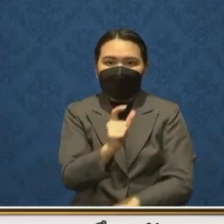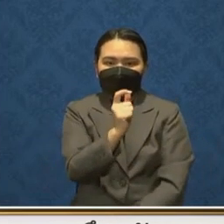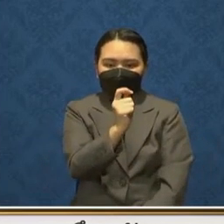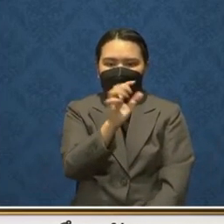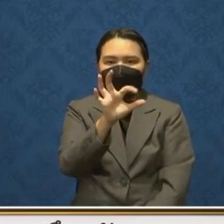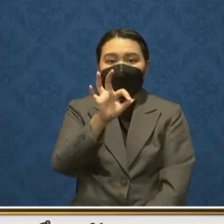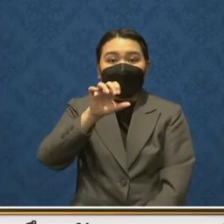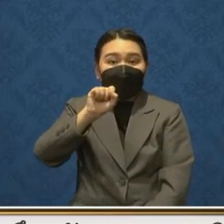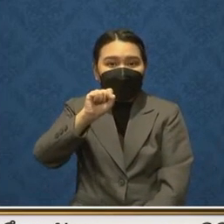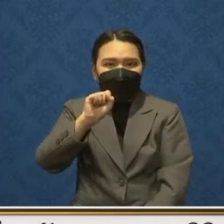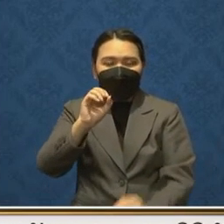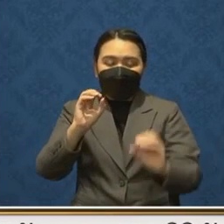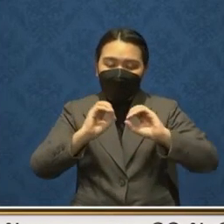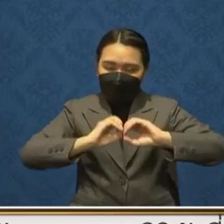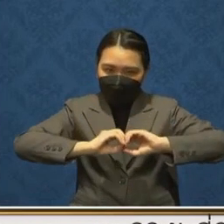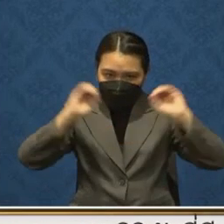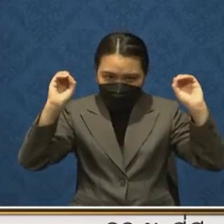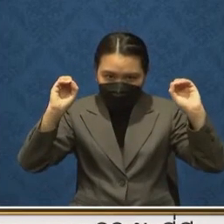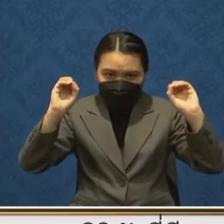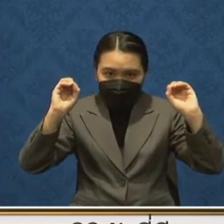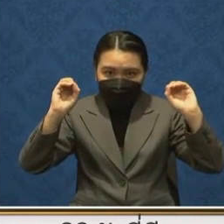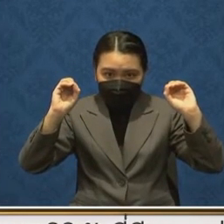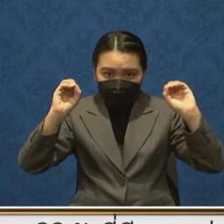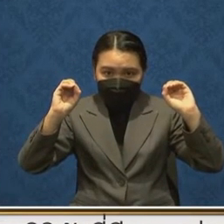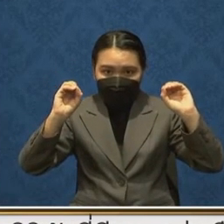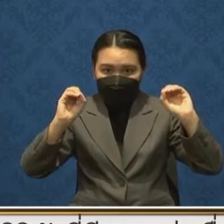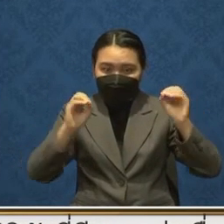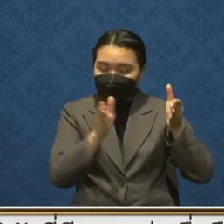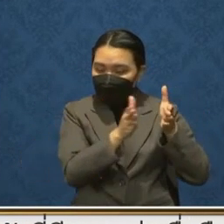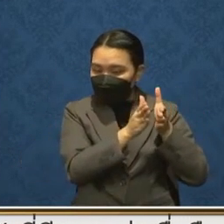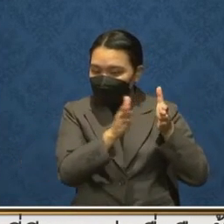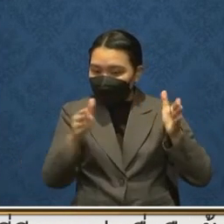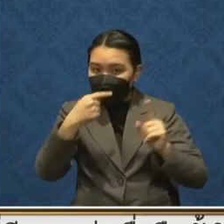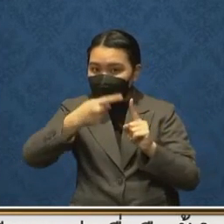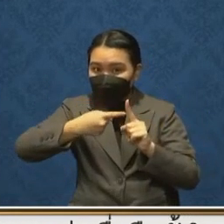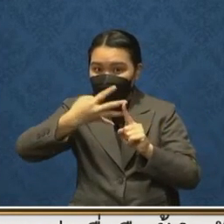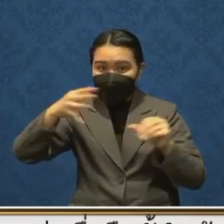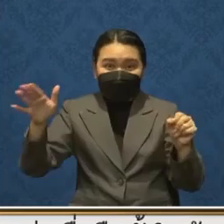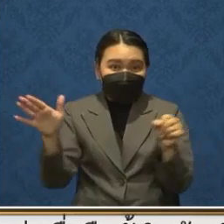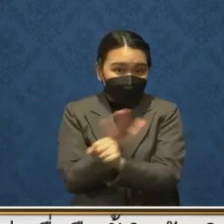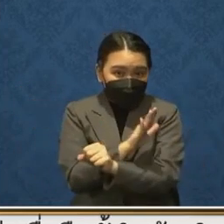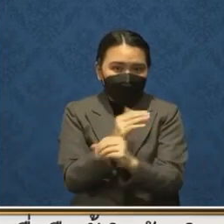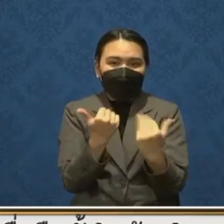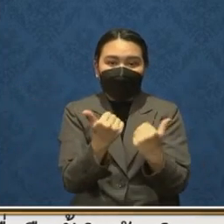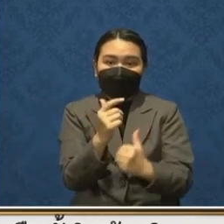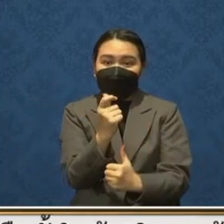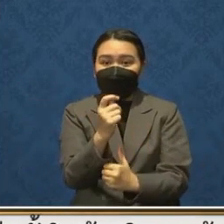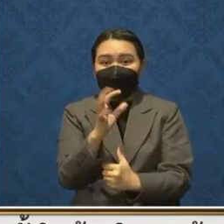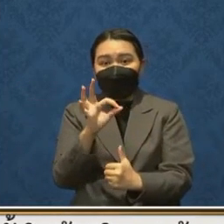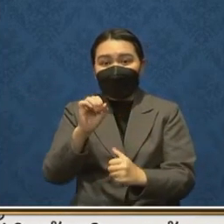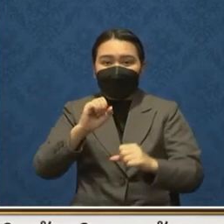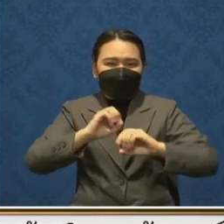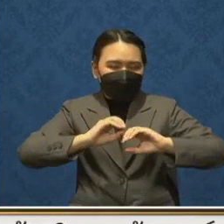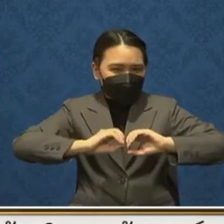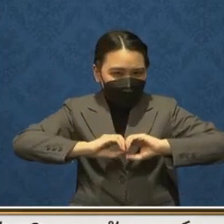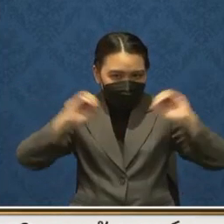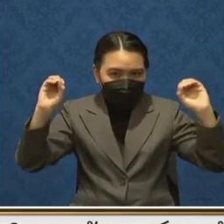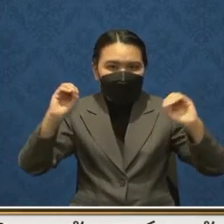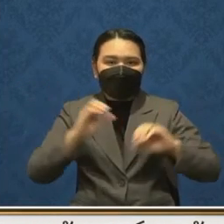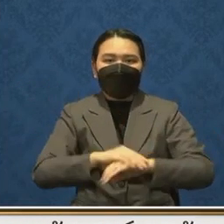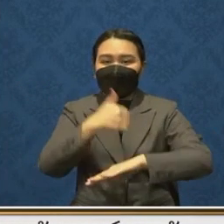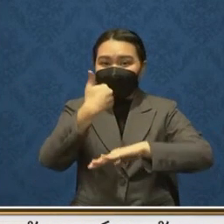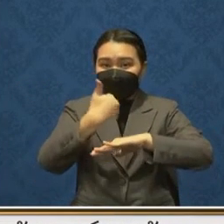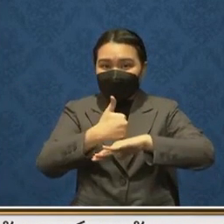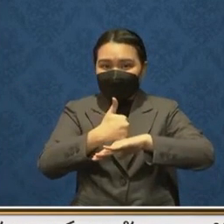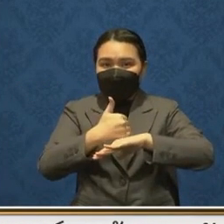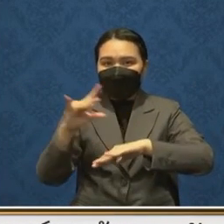์ รอบแรกในเวลาสีเดือน ไหนสรวิทธานิโตอาธิปดีกรศัตร์ออกมันธาแงข่าว ความสำเร